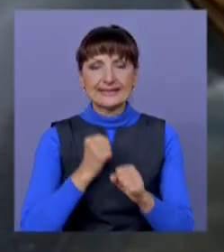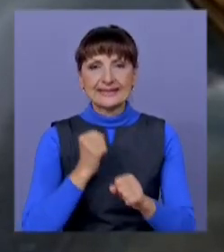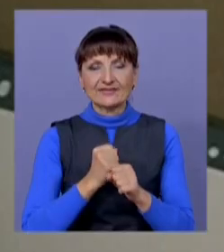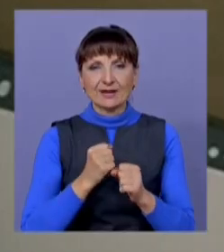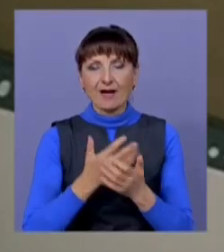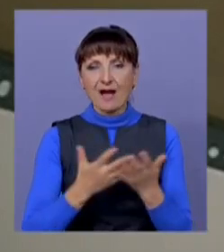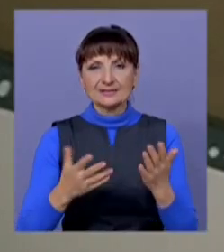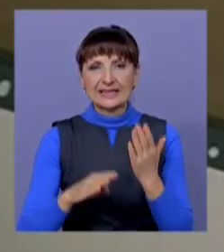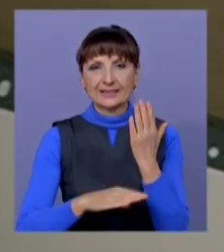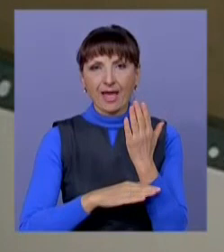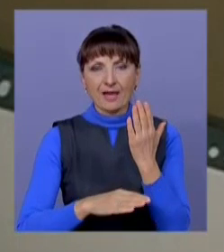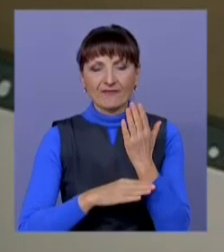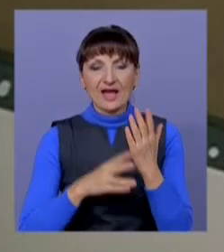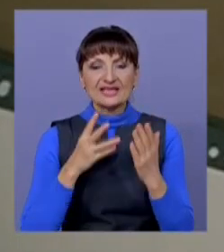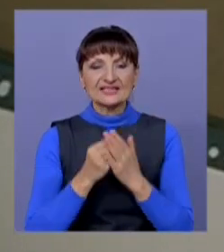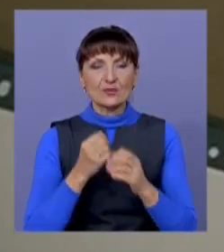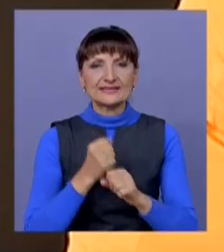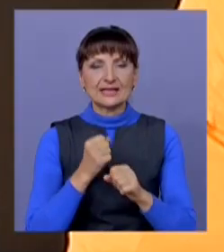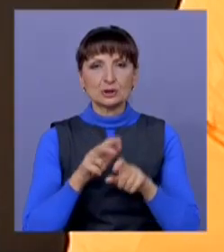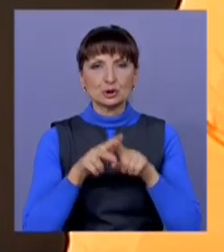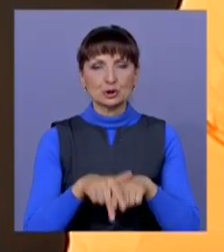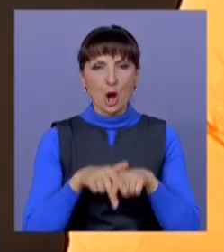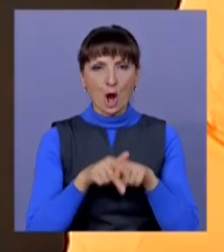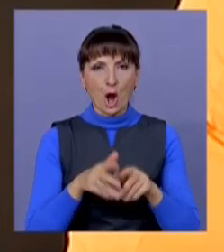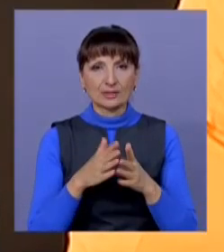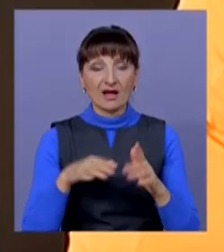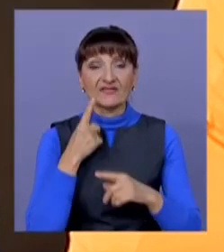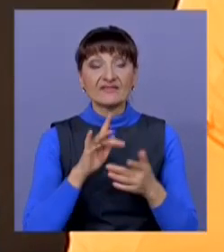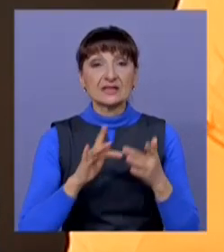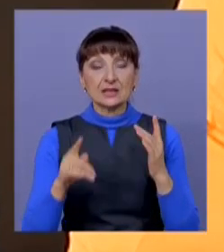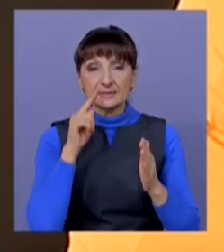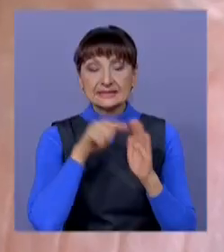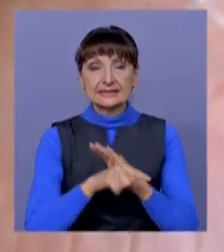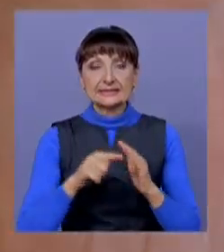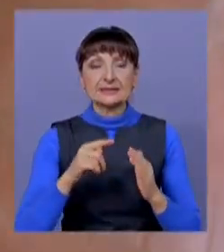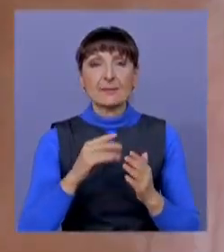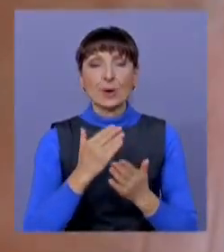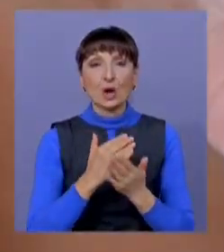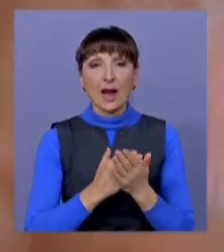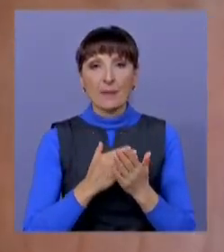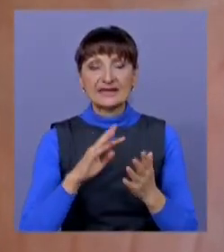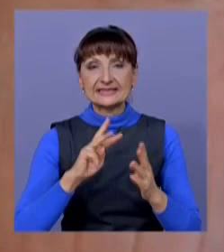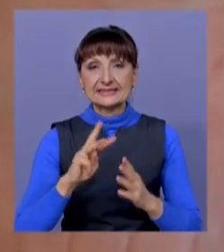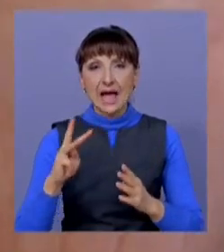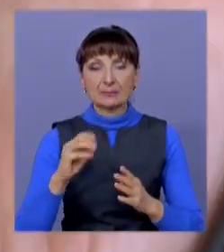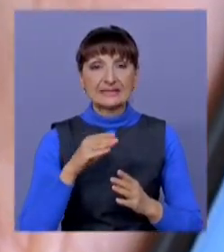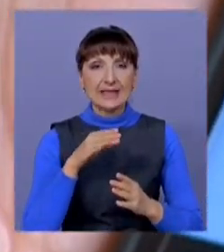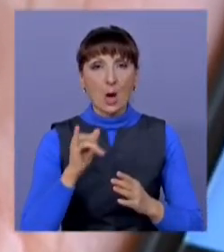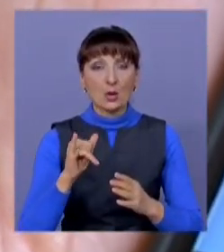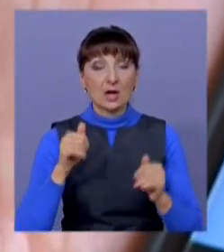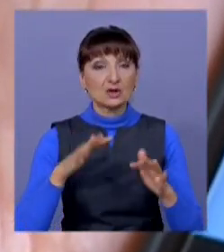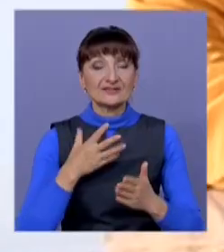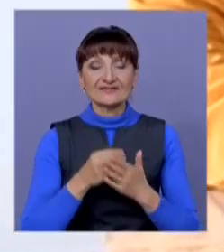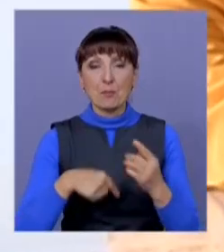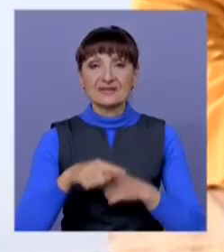дерева и своими руками изготавливает седла однажды признается в интернете зашел на сайт программой бизнес достал решил открыть свое дело чтобы